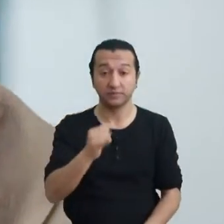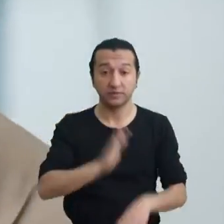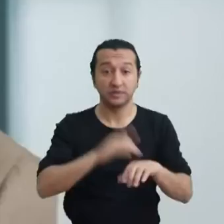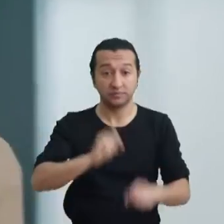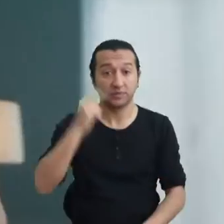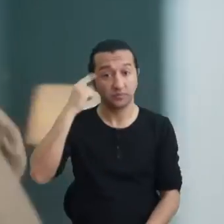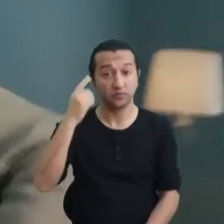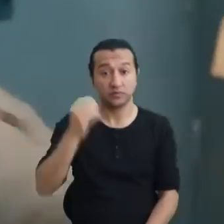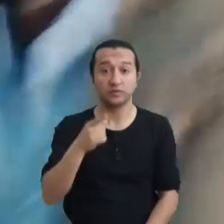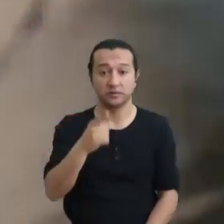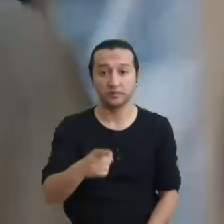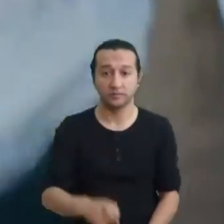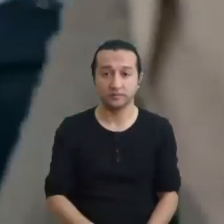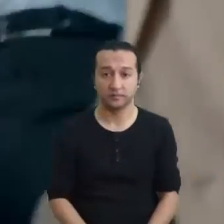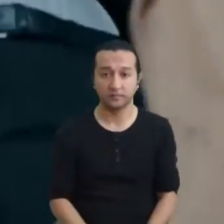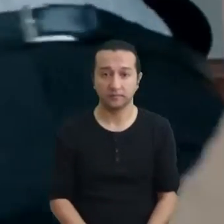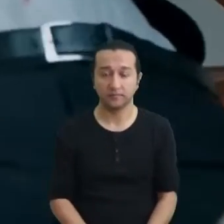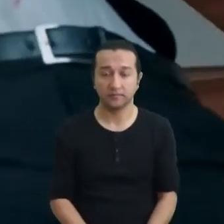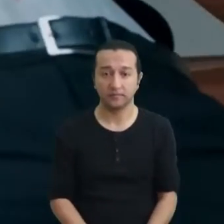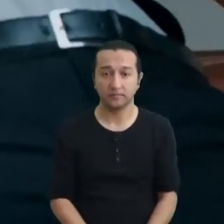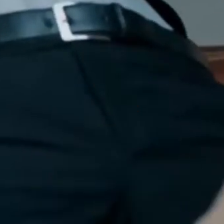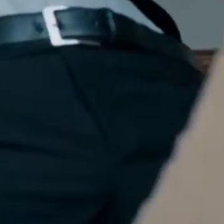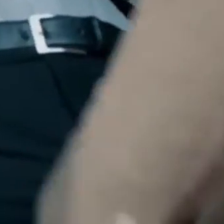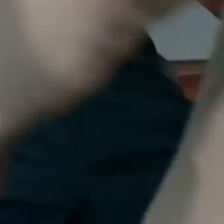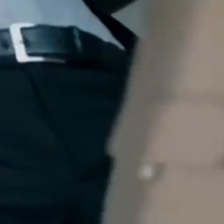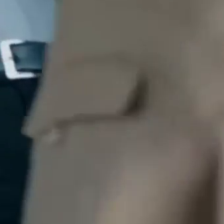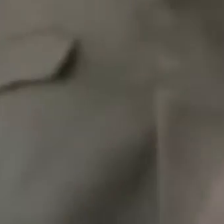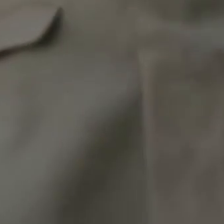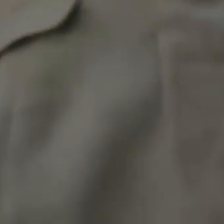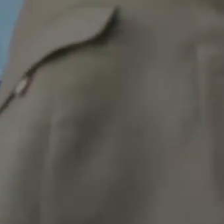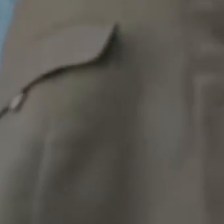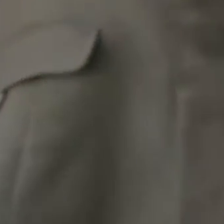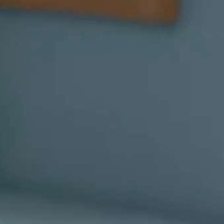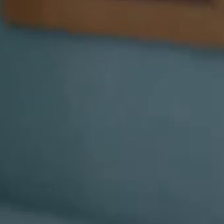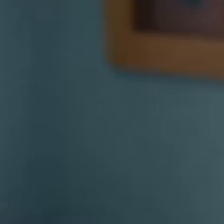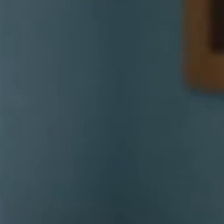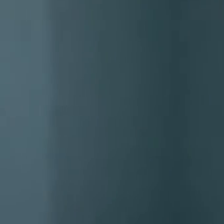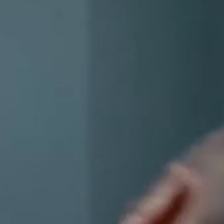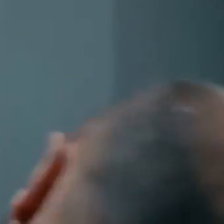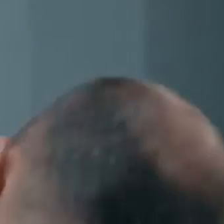yaptıysan da bir düşüneceksin. Sol yanağına bir yumruk.